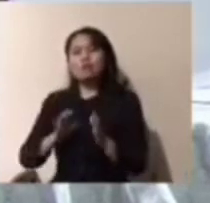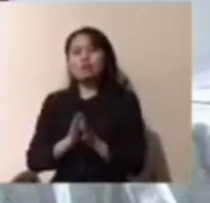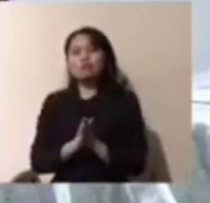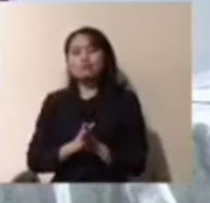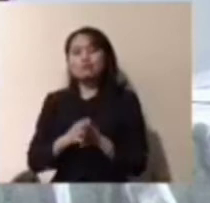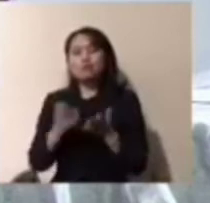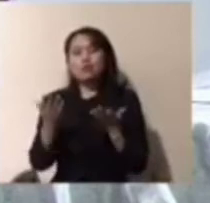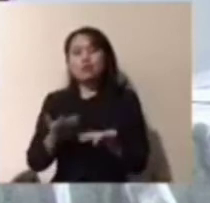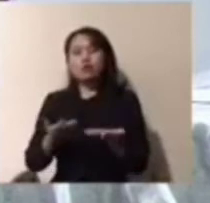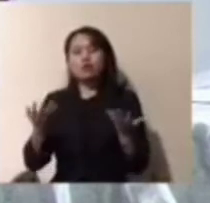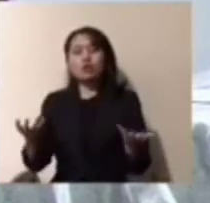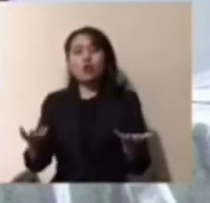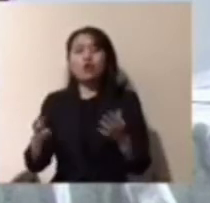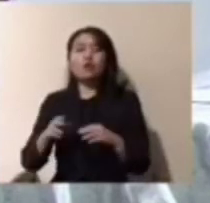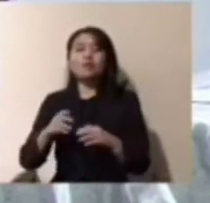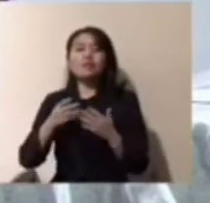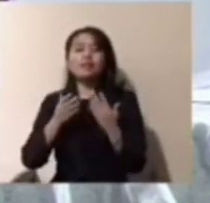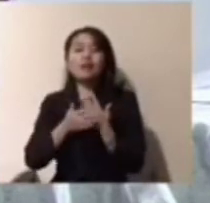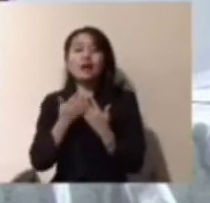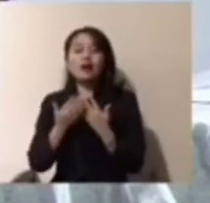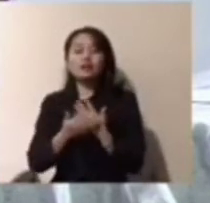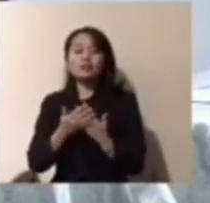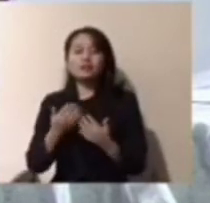Saudari, saudaraku yang terkasih,